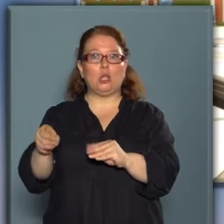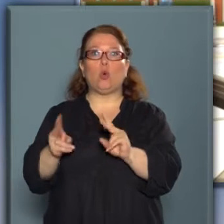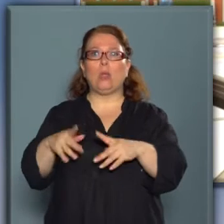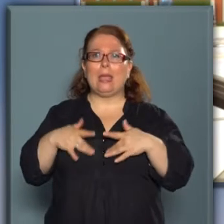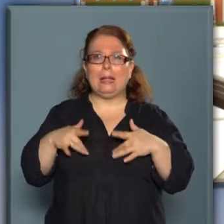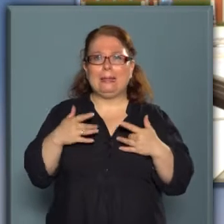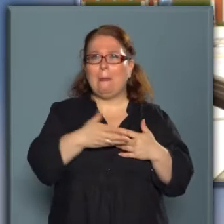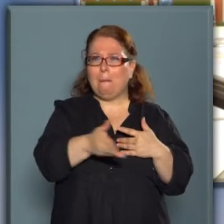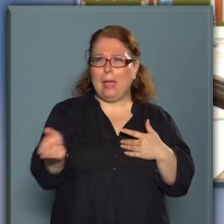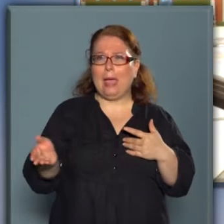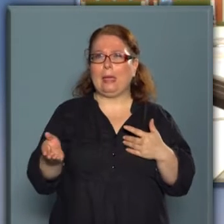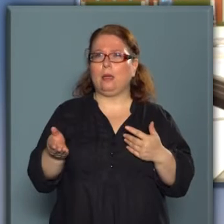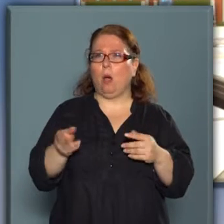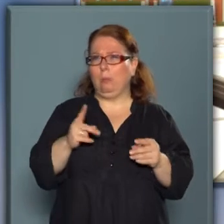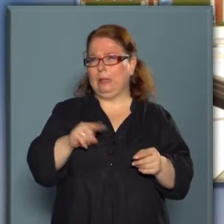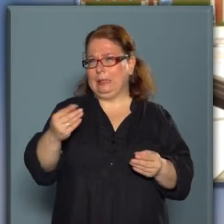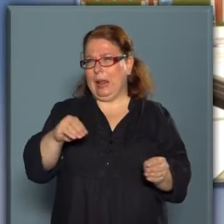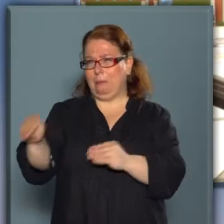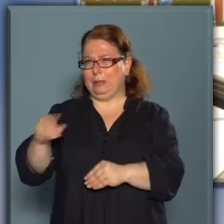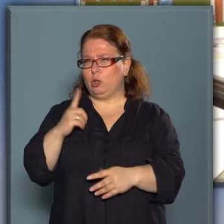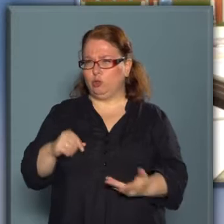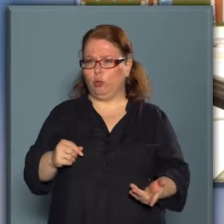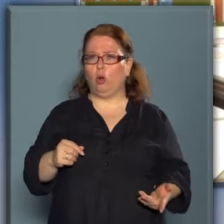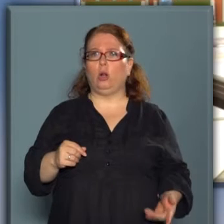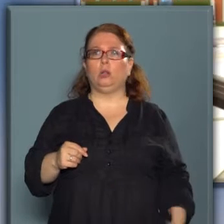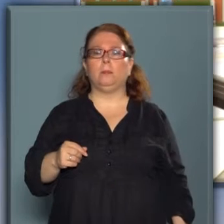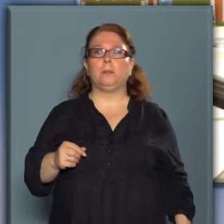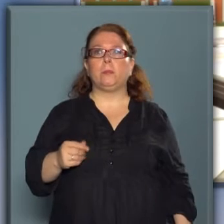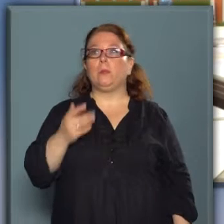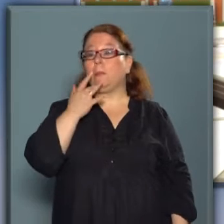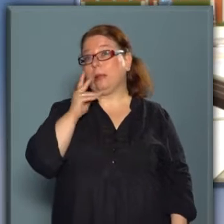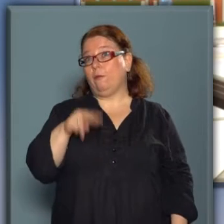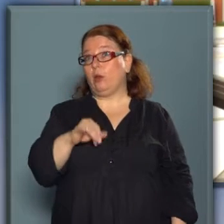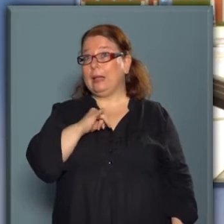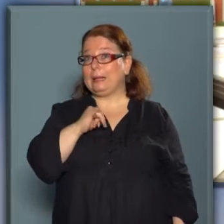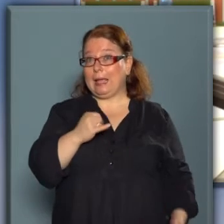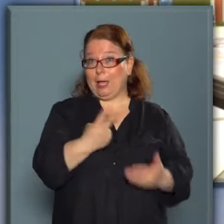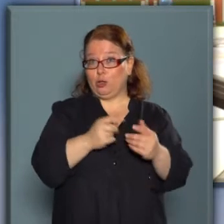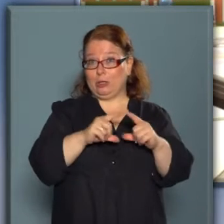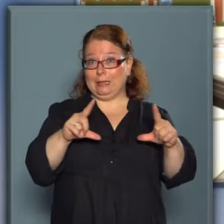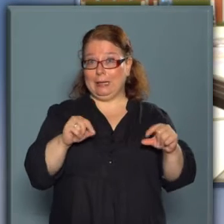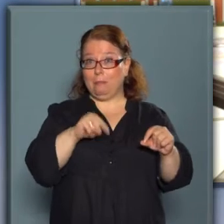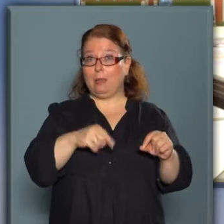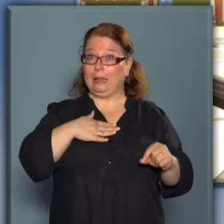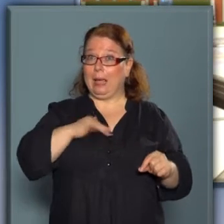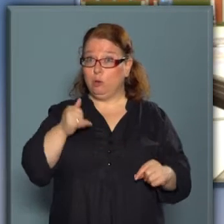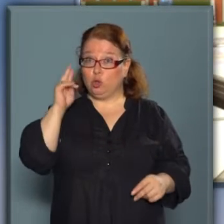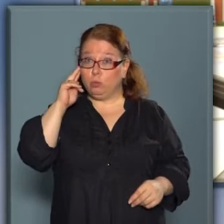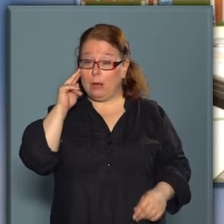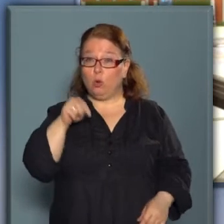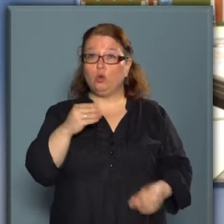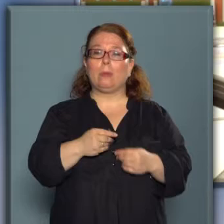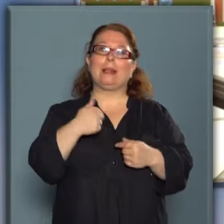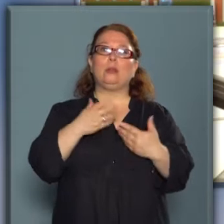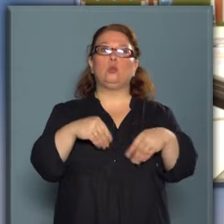hogy élte át a kitelepítést. Van egy érdekes kép benne, ami nekem is ismerős,